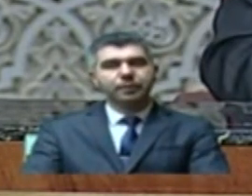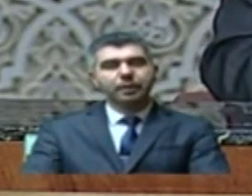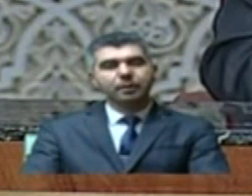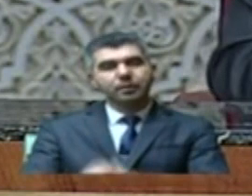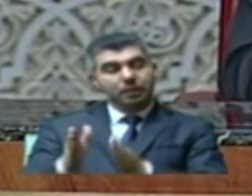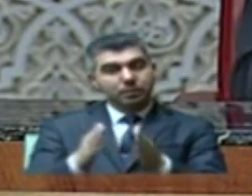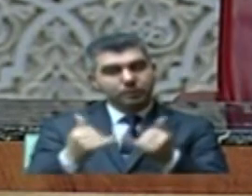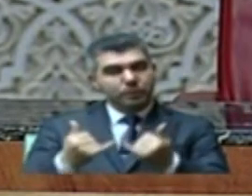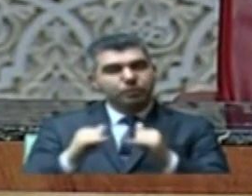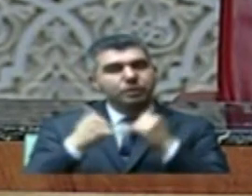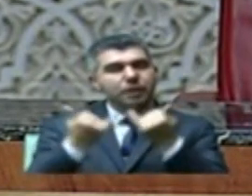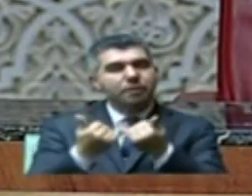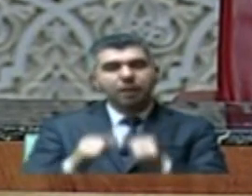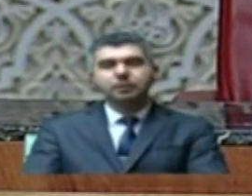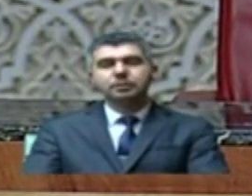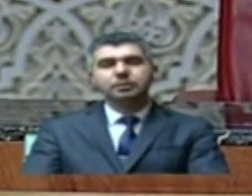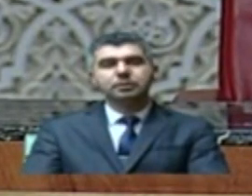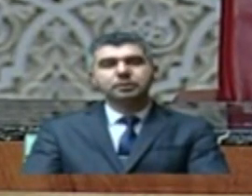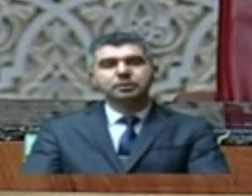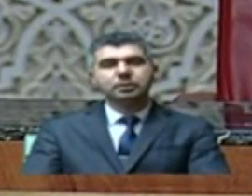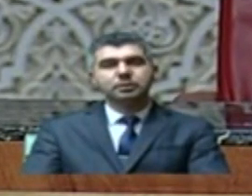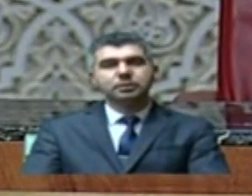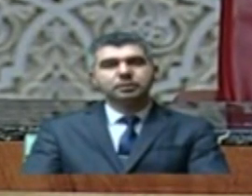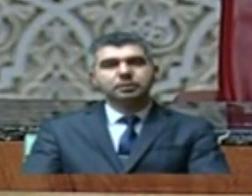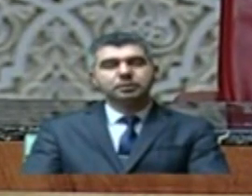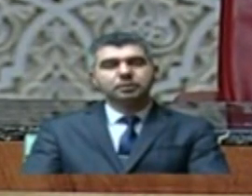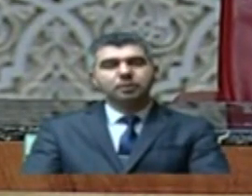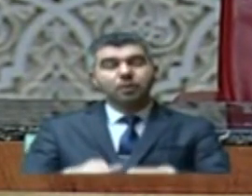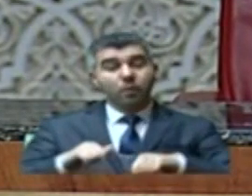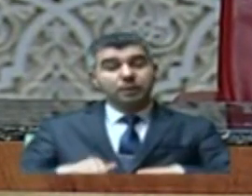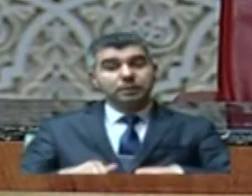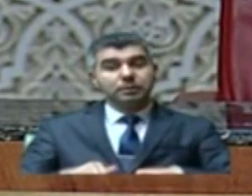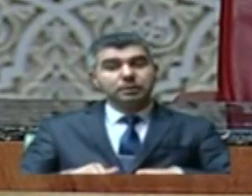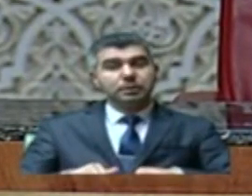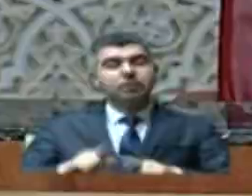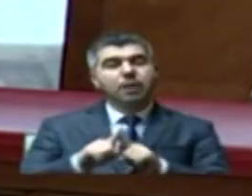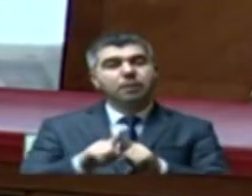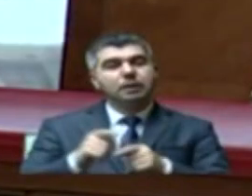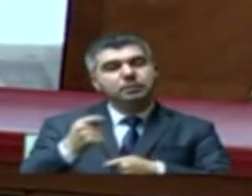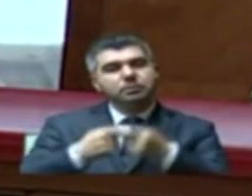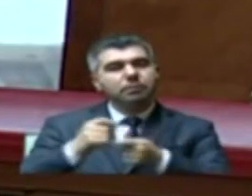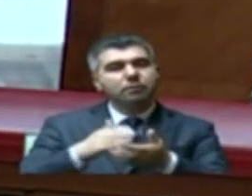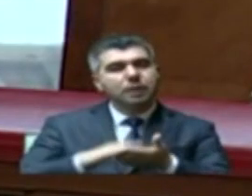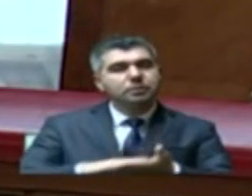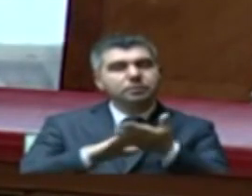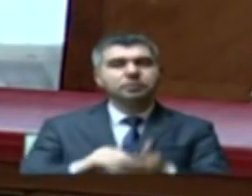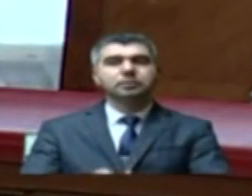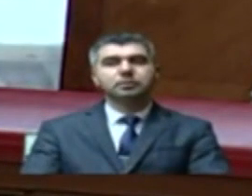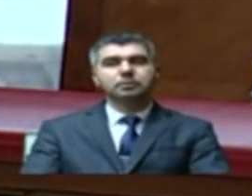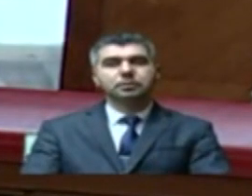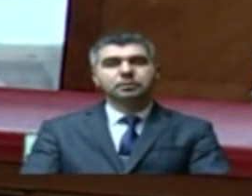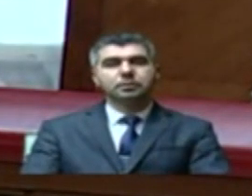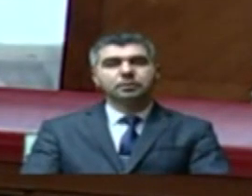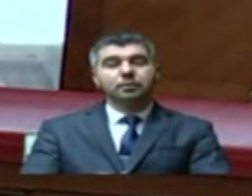في هذه الجلسه التشريعيه، وننتقل الى قطاع التنميه المستدامه. والسؤال الأول موضوعه